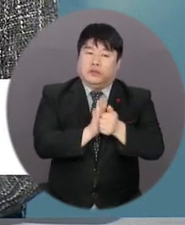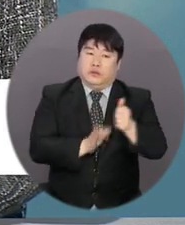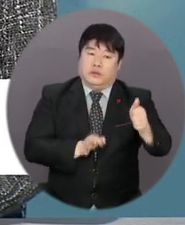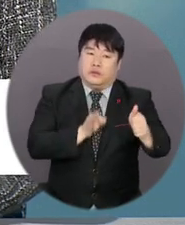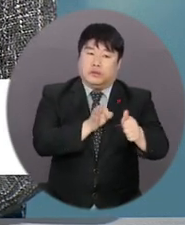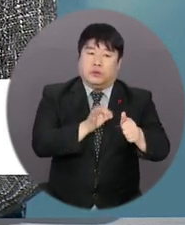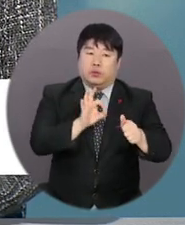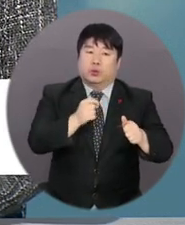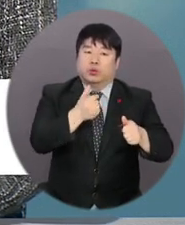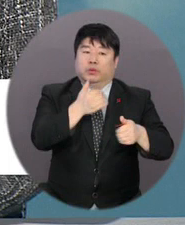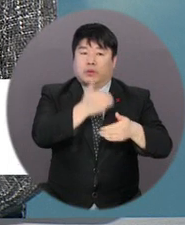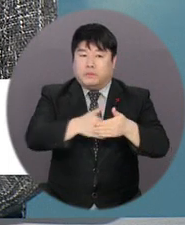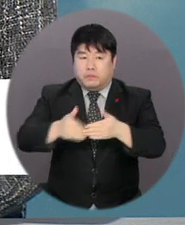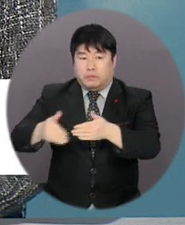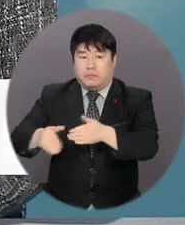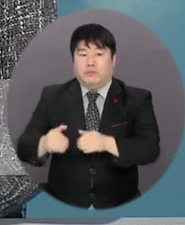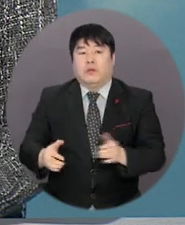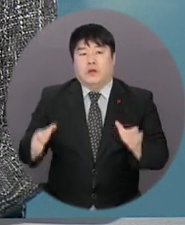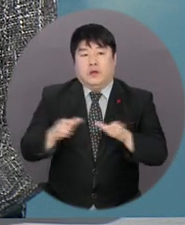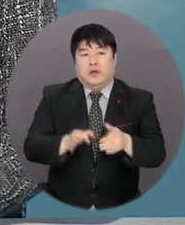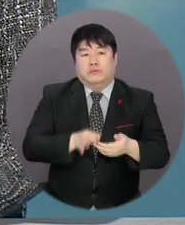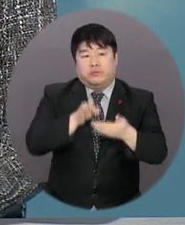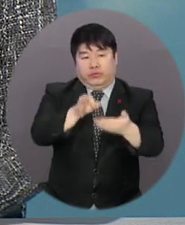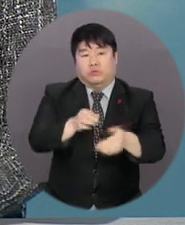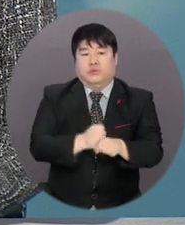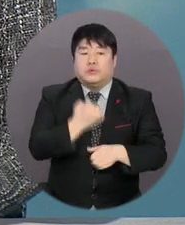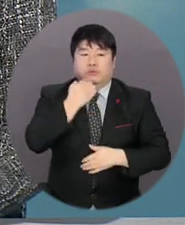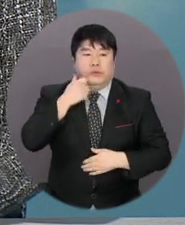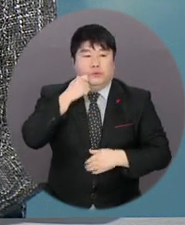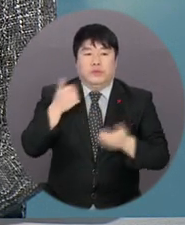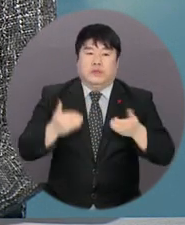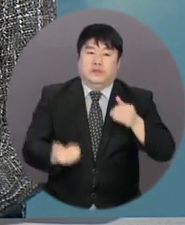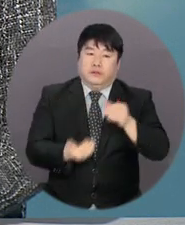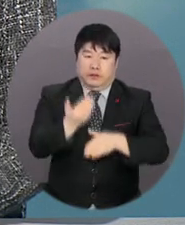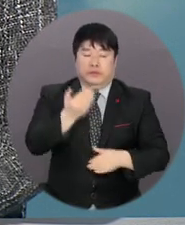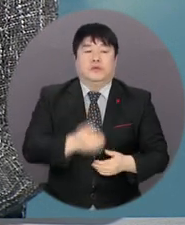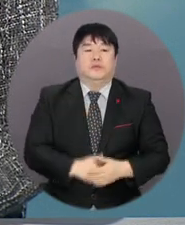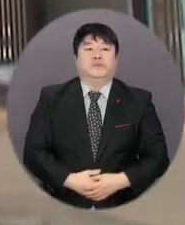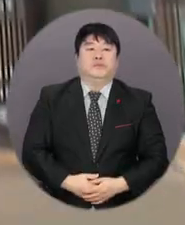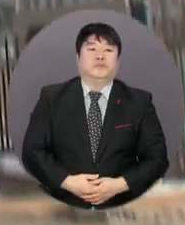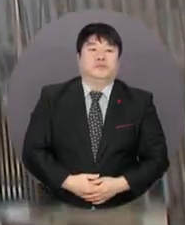덜어내서 나눠주는 웃지 못할 상황입니다. 박민주 기자의 보도입니다.